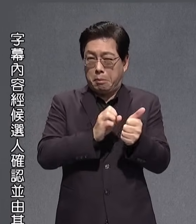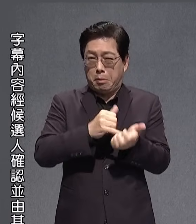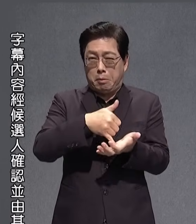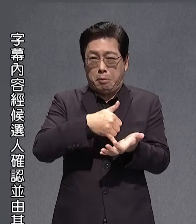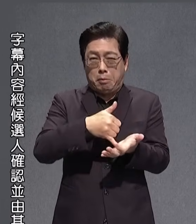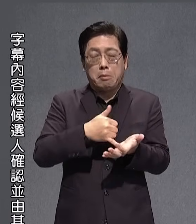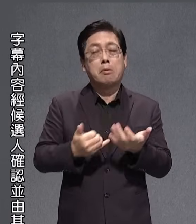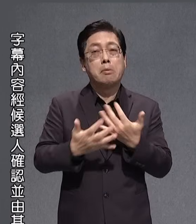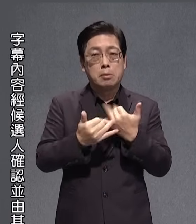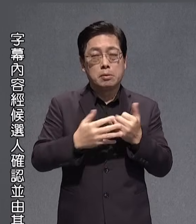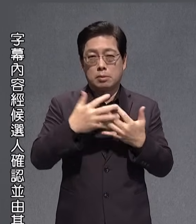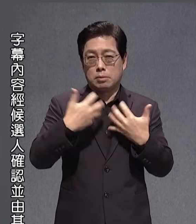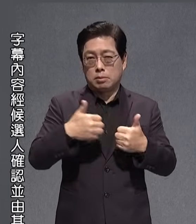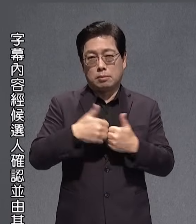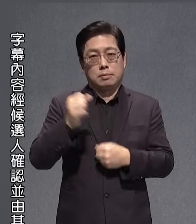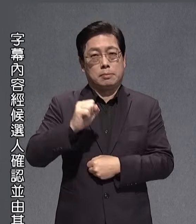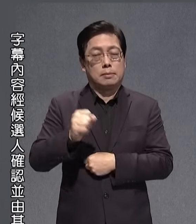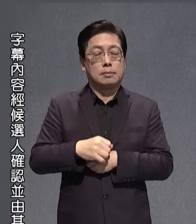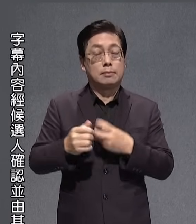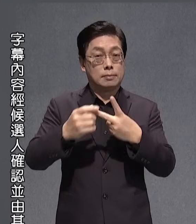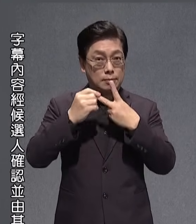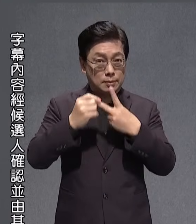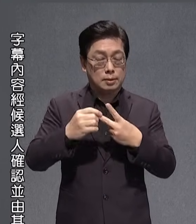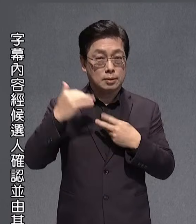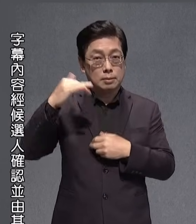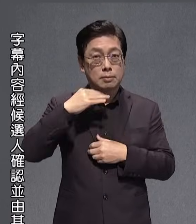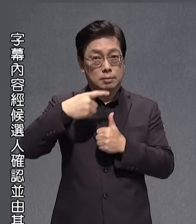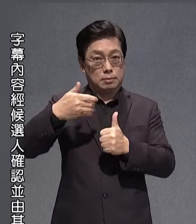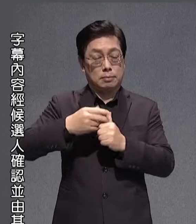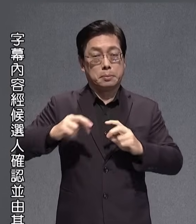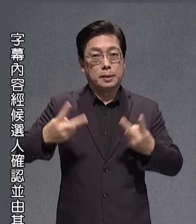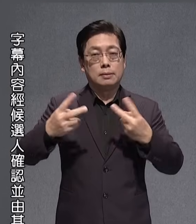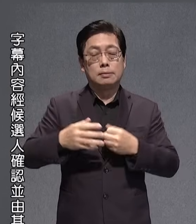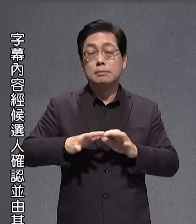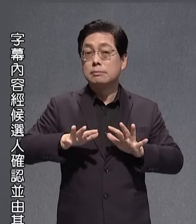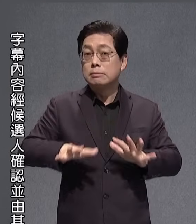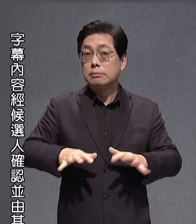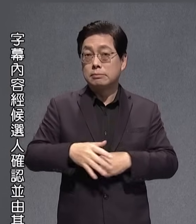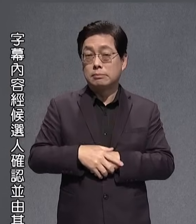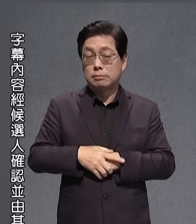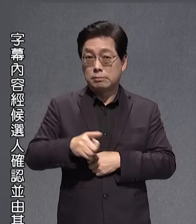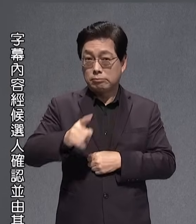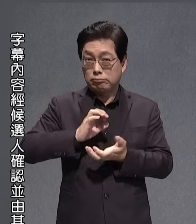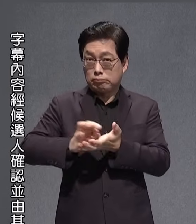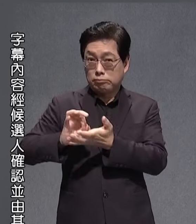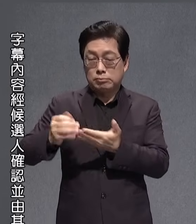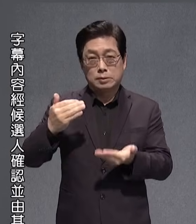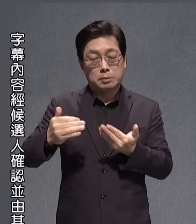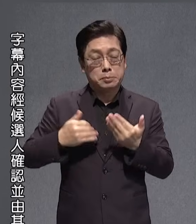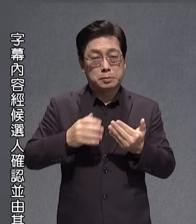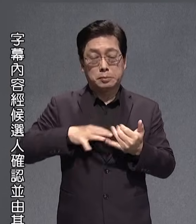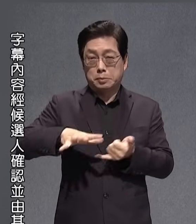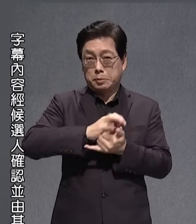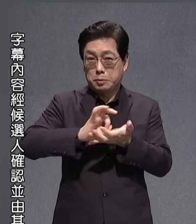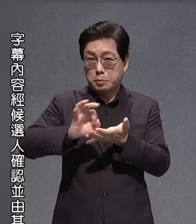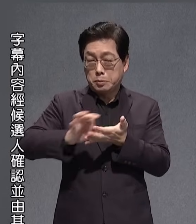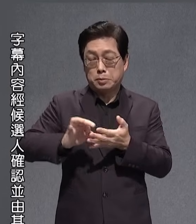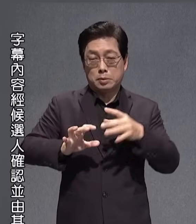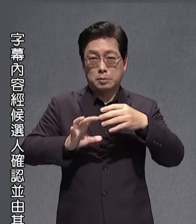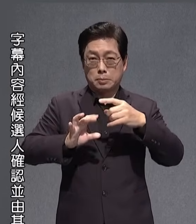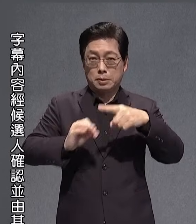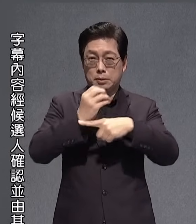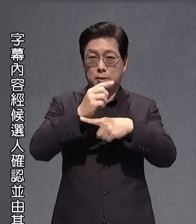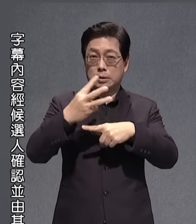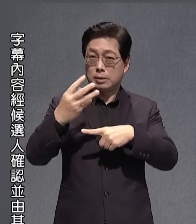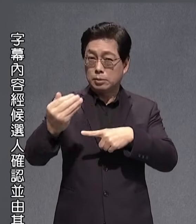弱势学生的机会。第二，高教改革。台湾目前高教的支出占 GDP 的 0.39%，